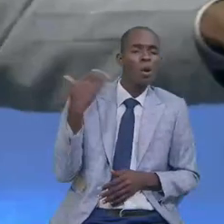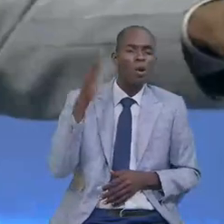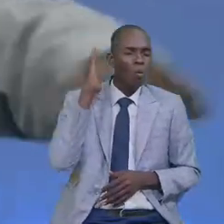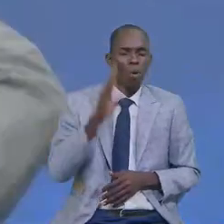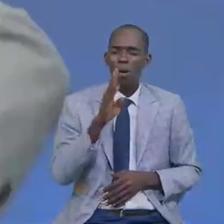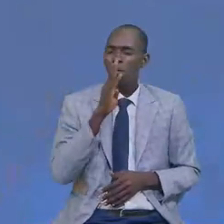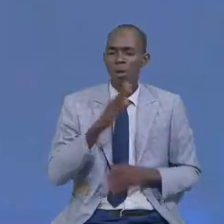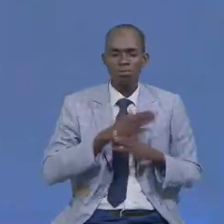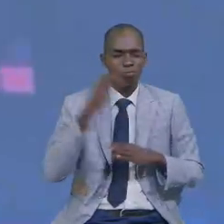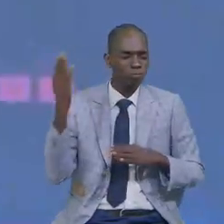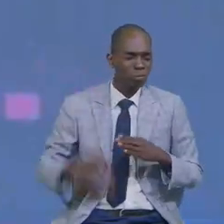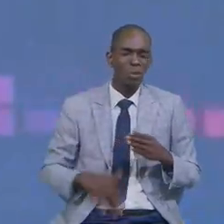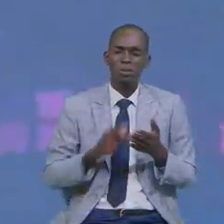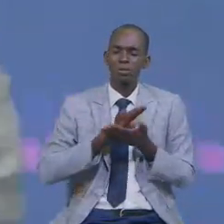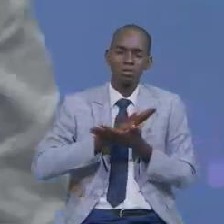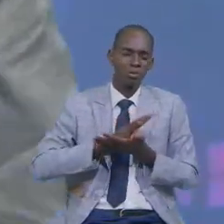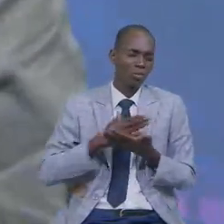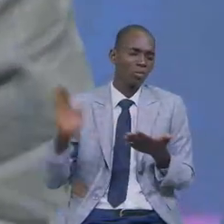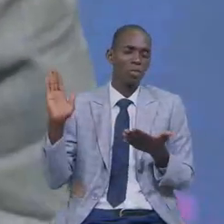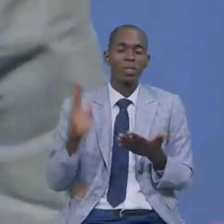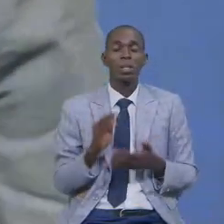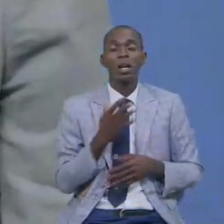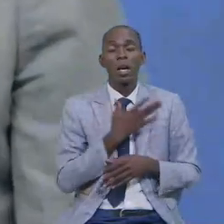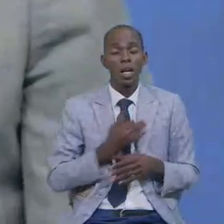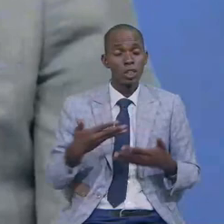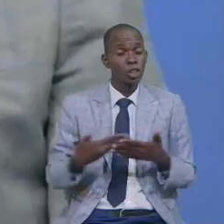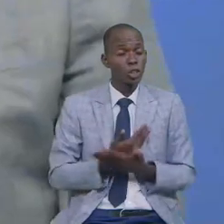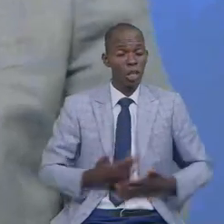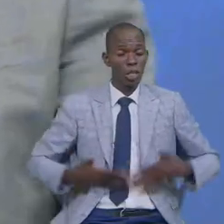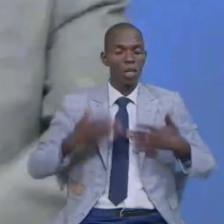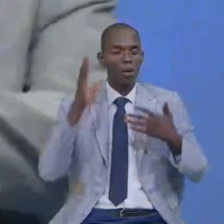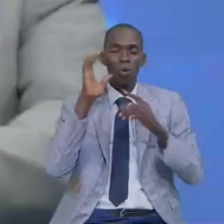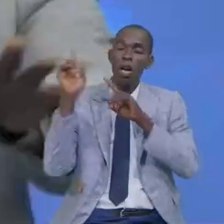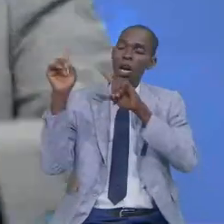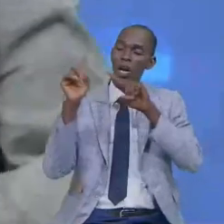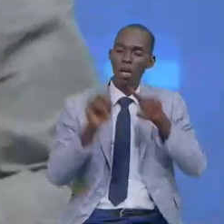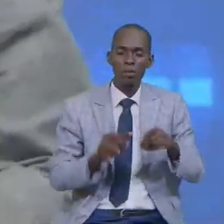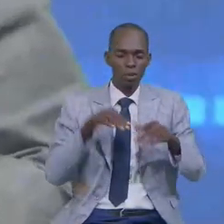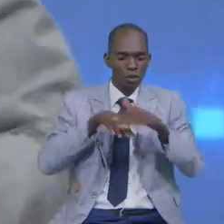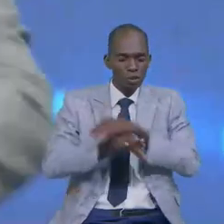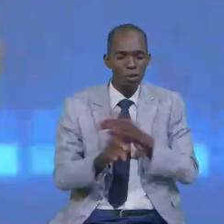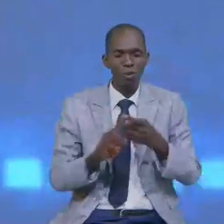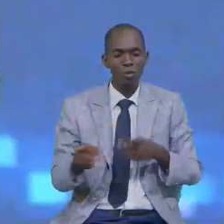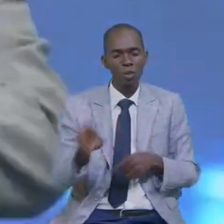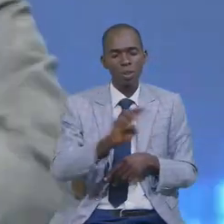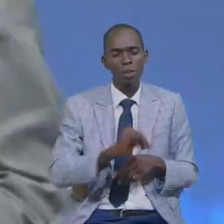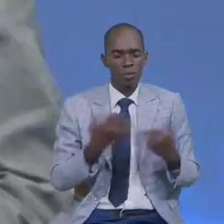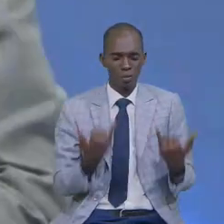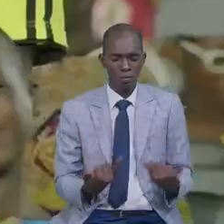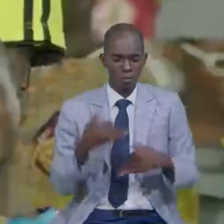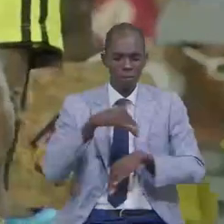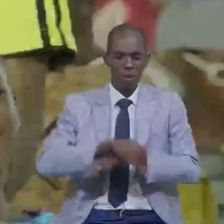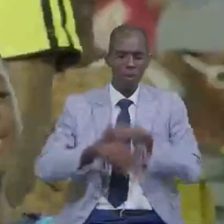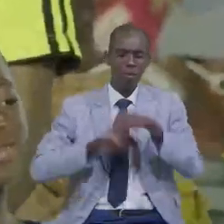totalement abandonnées et qu'une nouvelle vie vienne en eux. Même à partir de ce soir, au nom